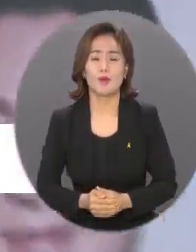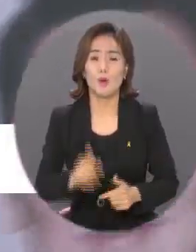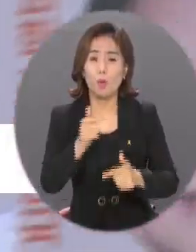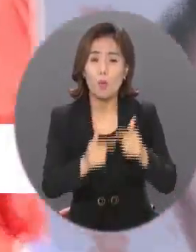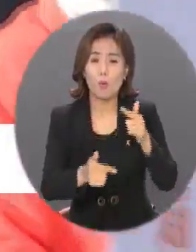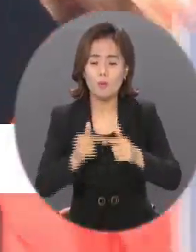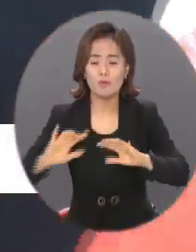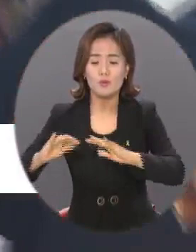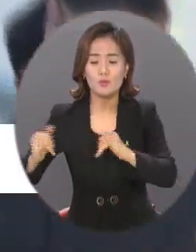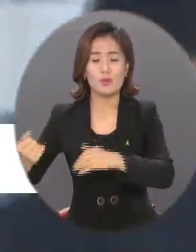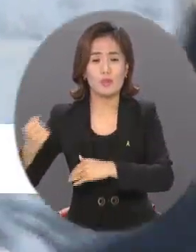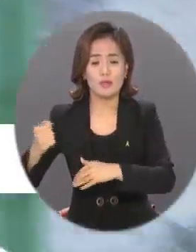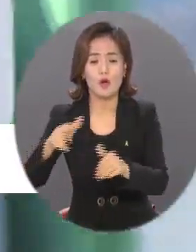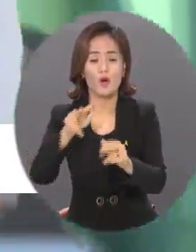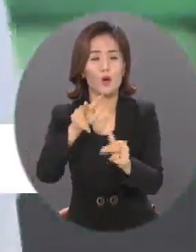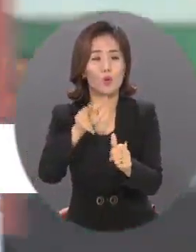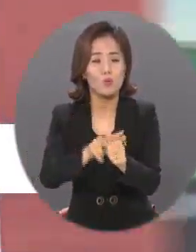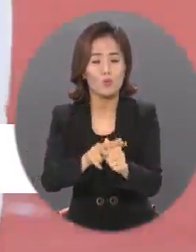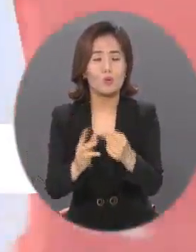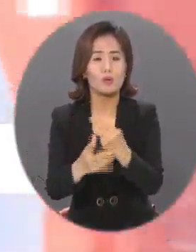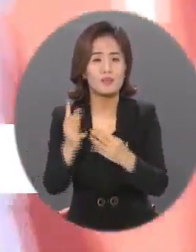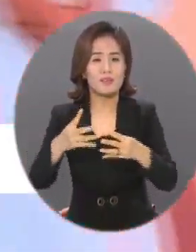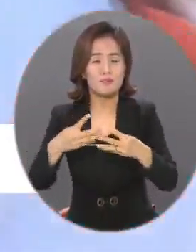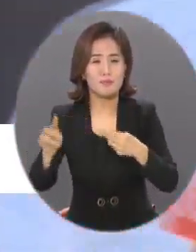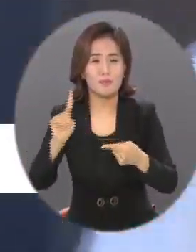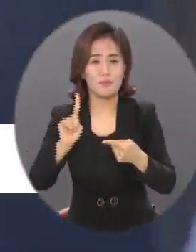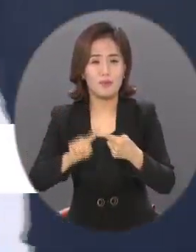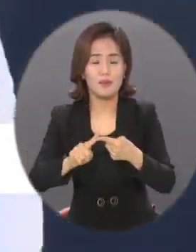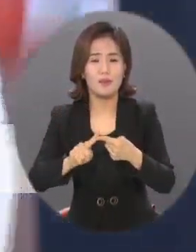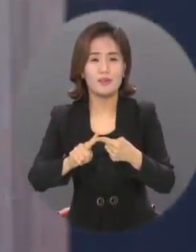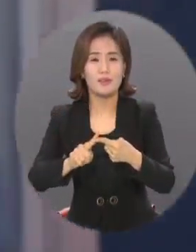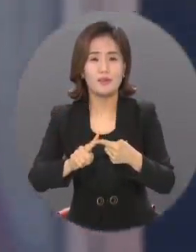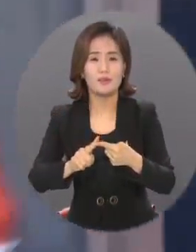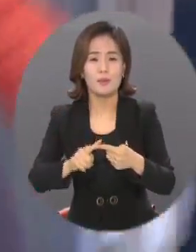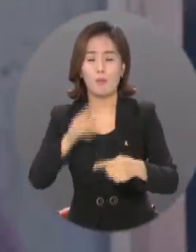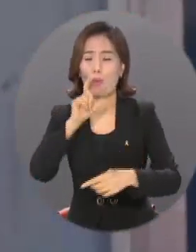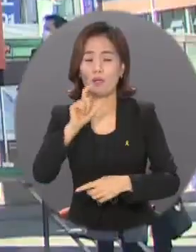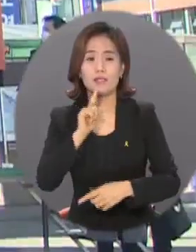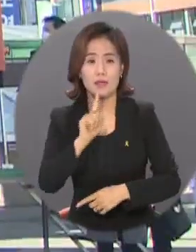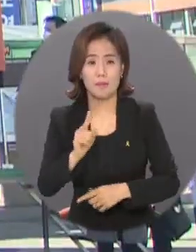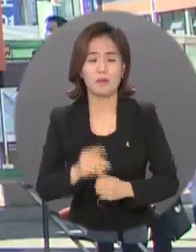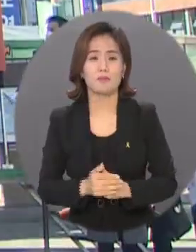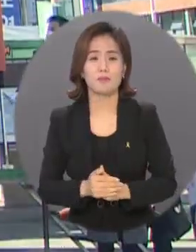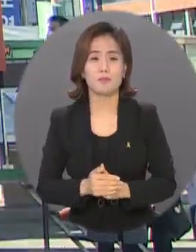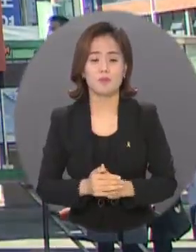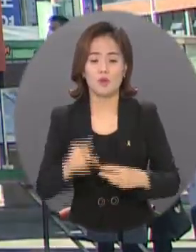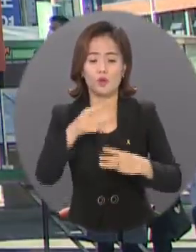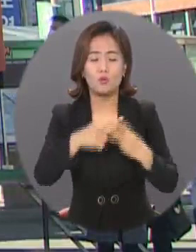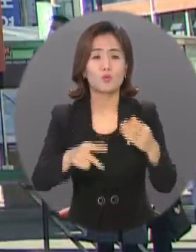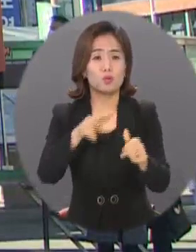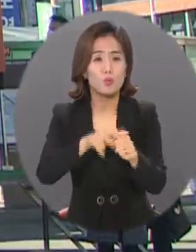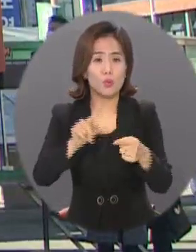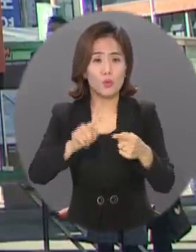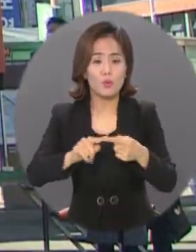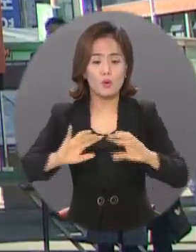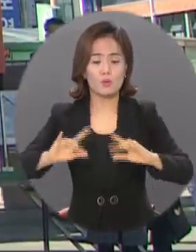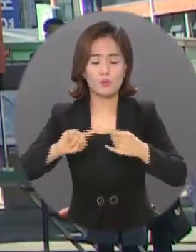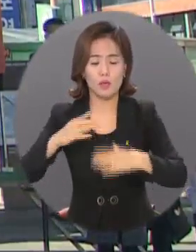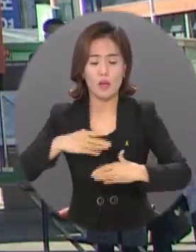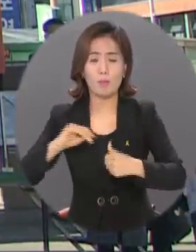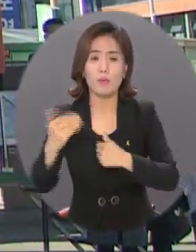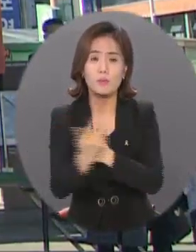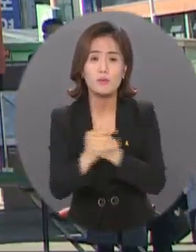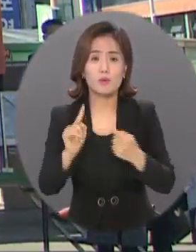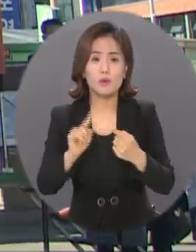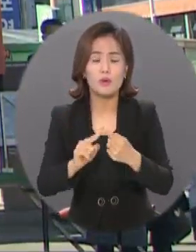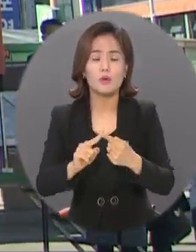목포에서도 국민의힘과의 후보 단일화 결렬에 쐐기를 박는 듯했습니다. 윤석열 후보의 국제 안보 상황